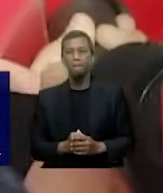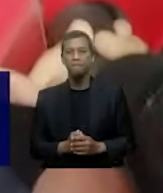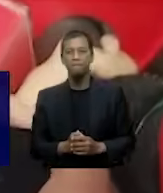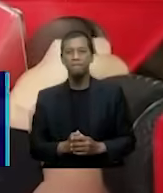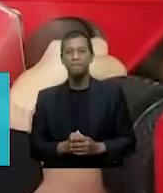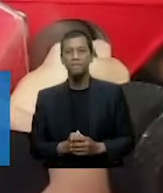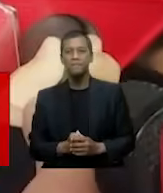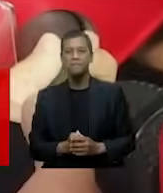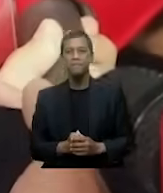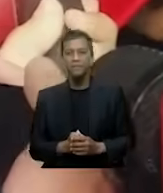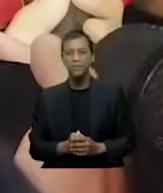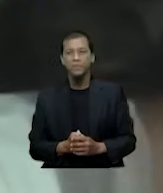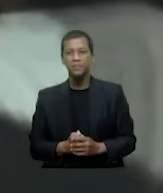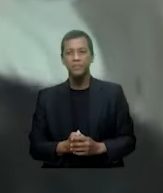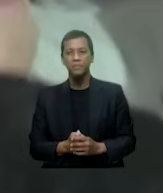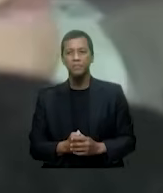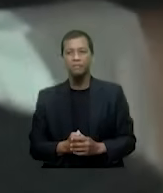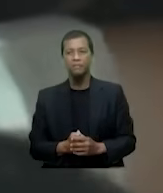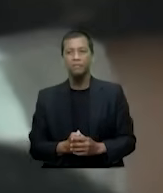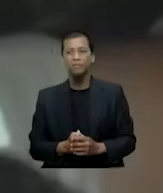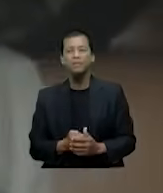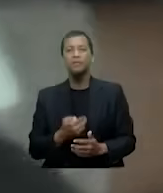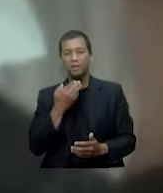Saya kira itu saja. Terima kasih kepada semua unsur.